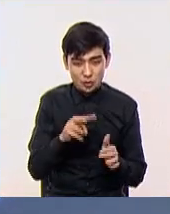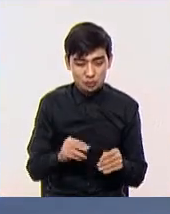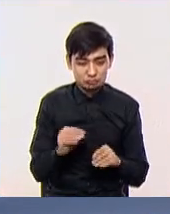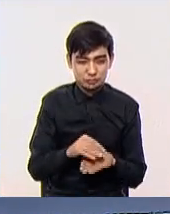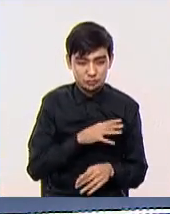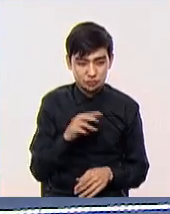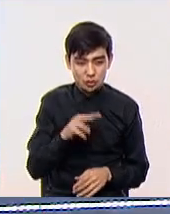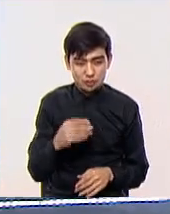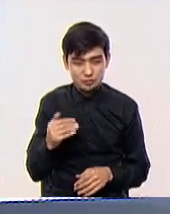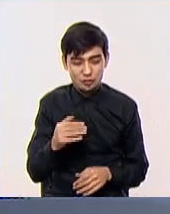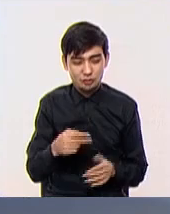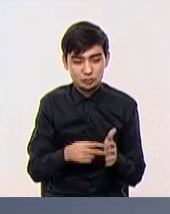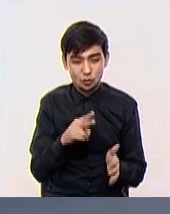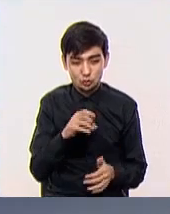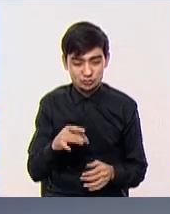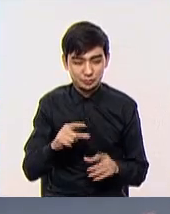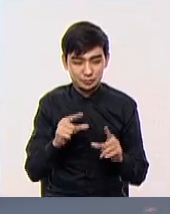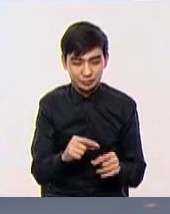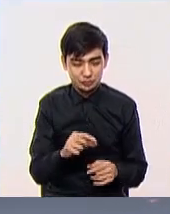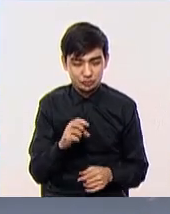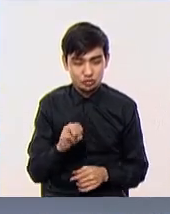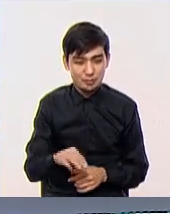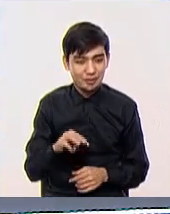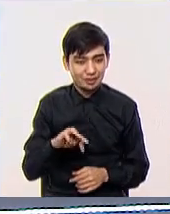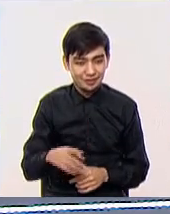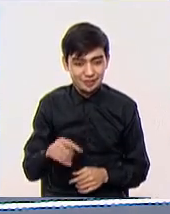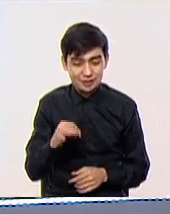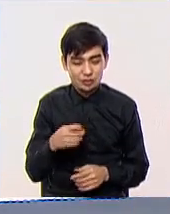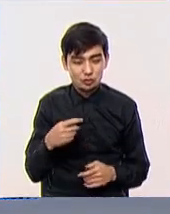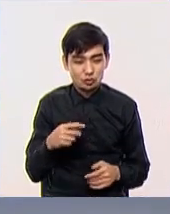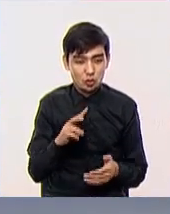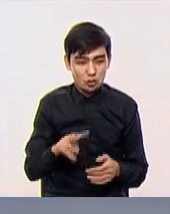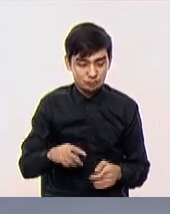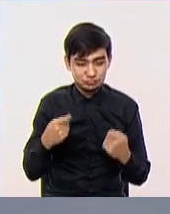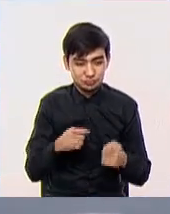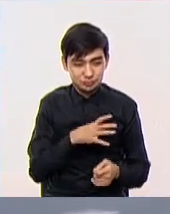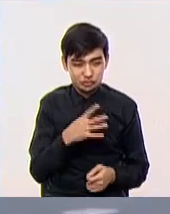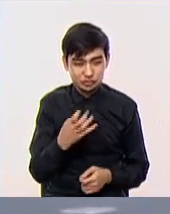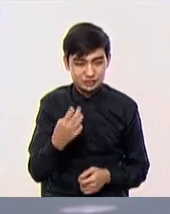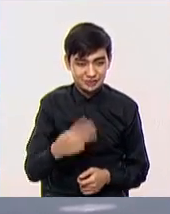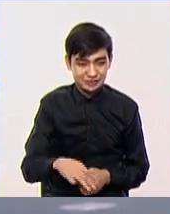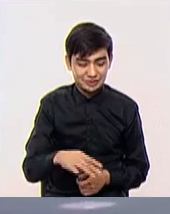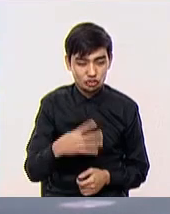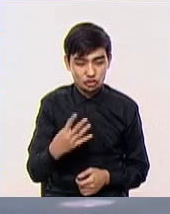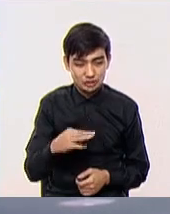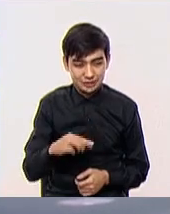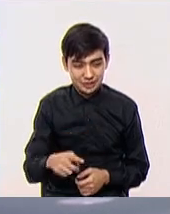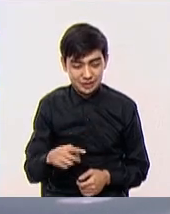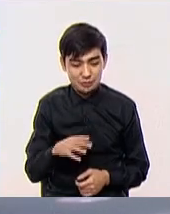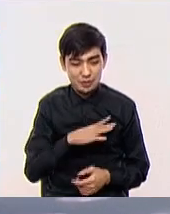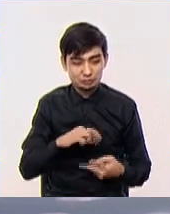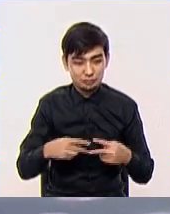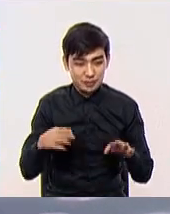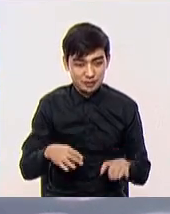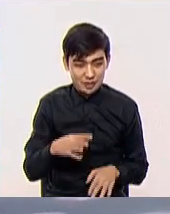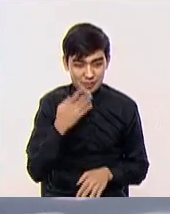американской валюты по отношению к тенге по итогам утренних торгов доллар торговался по 434 тенге в обмене